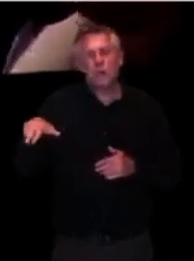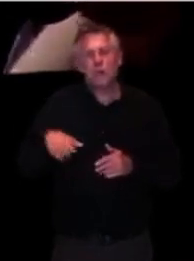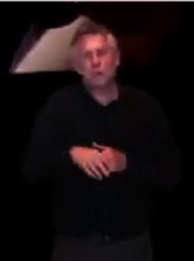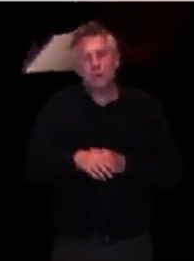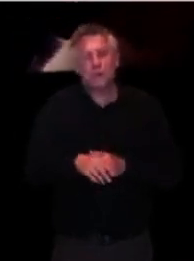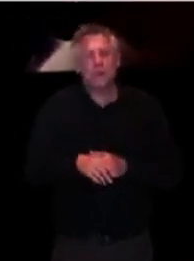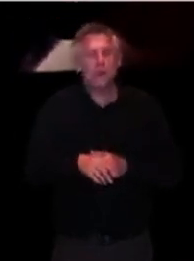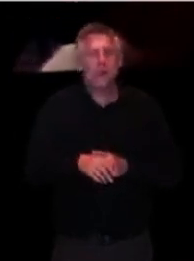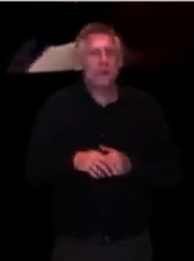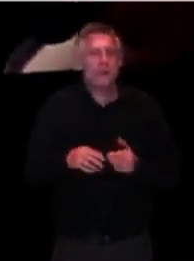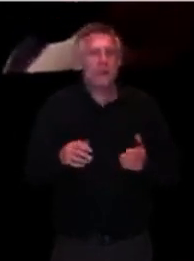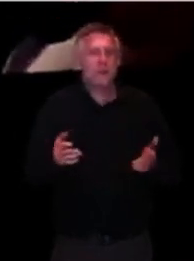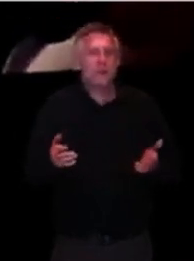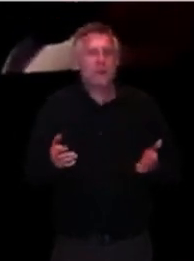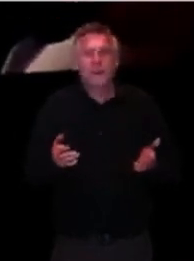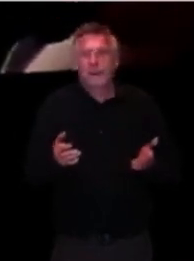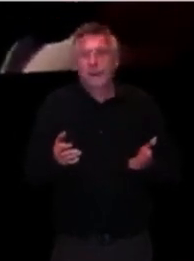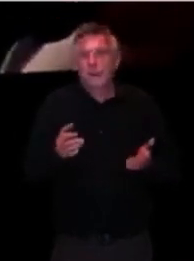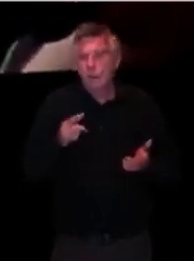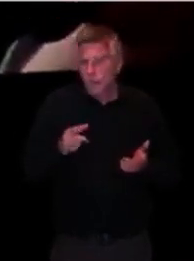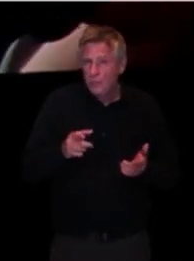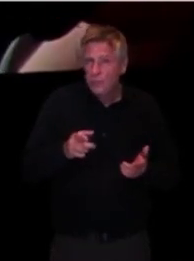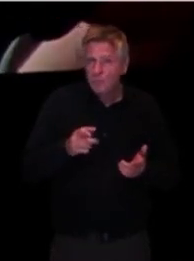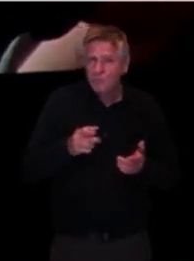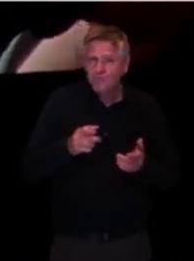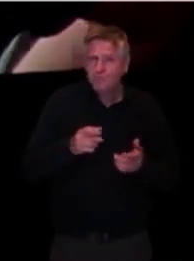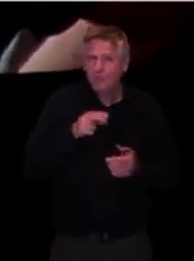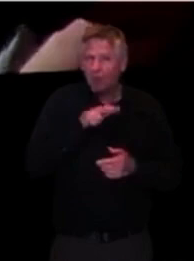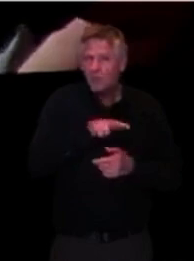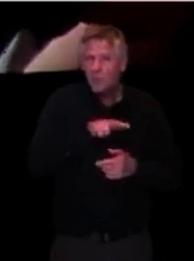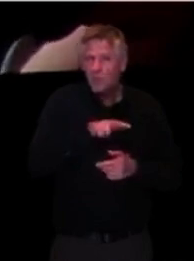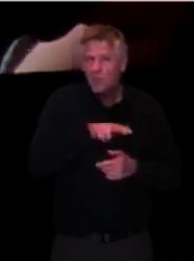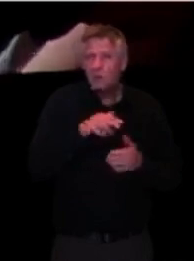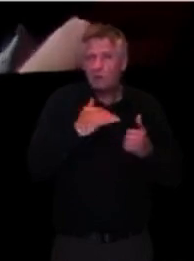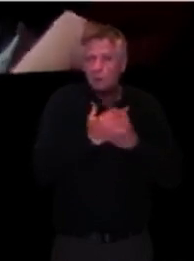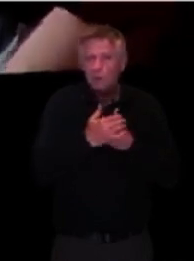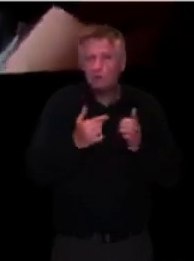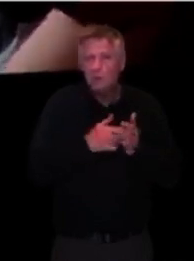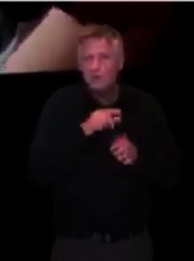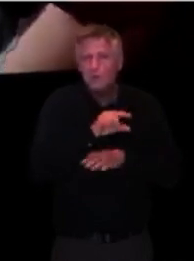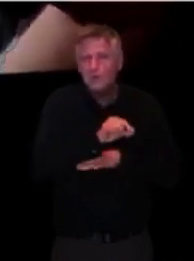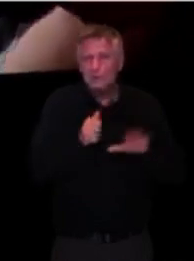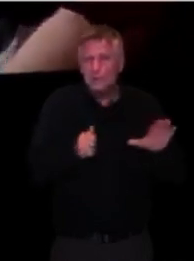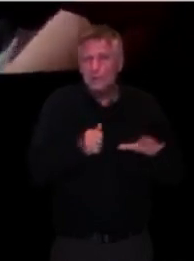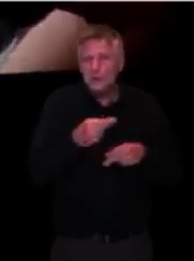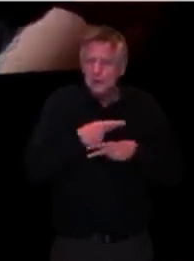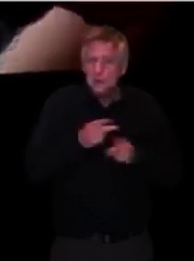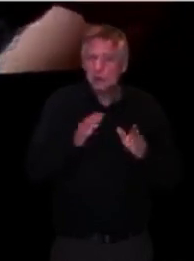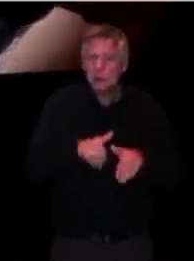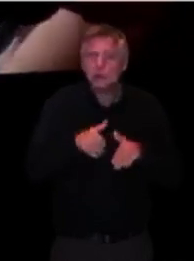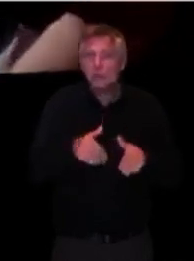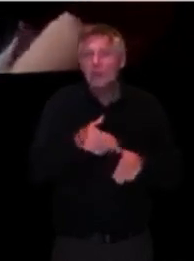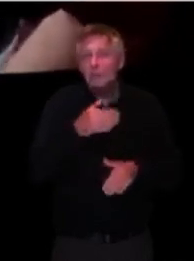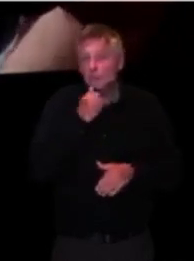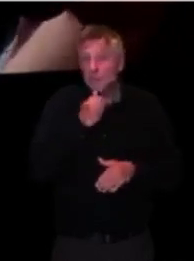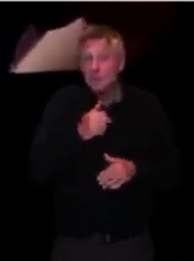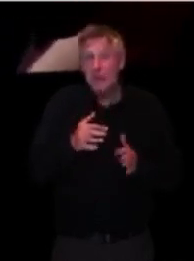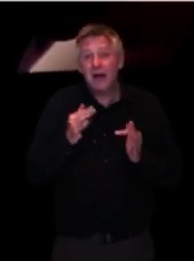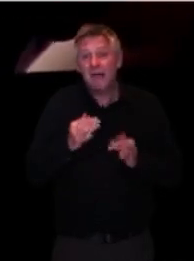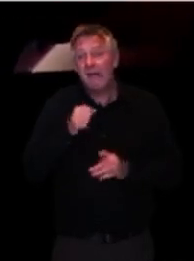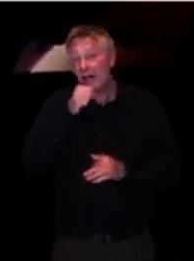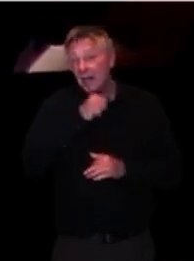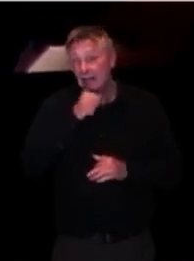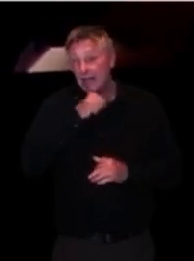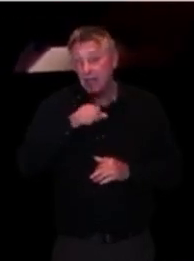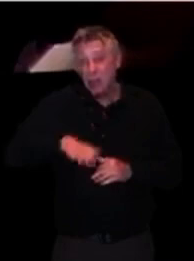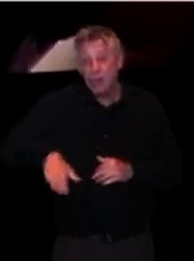vous continuez à annoncer que vous aurez 25% de logements sociaux en 2026 c'est impossible deuxième chose sur les seniors on